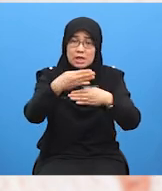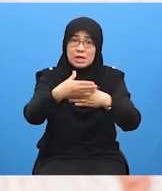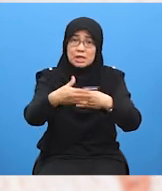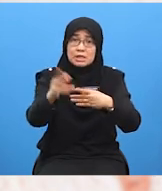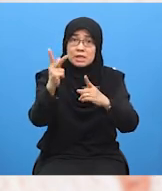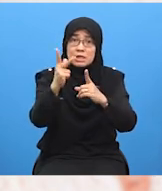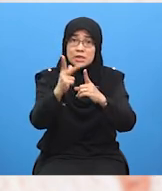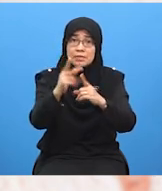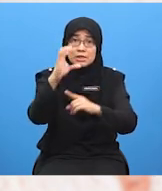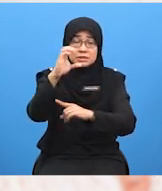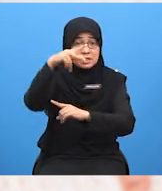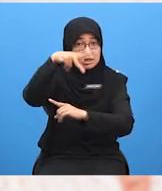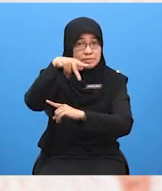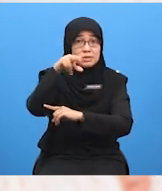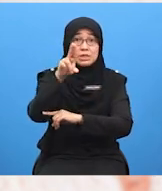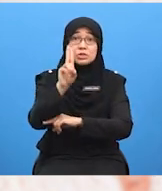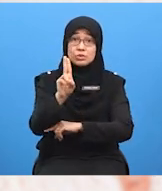pusat CPU.